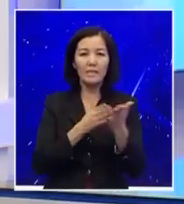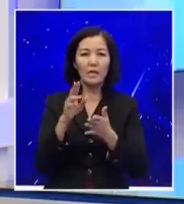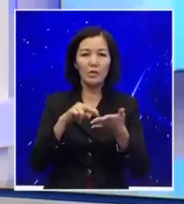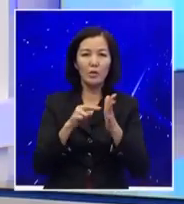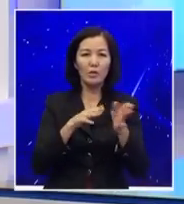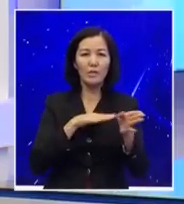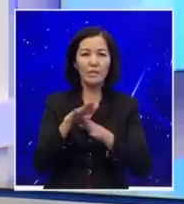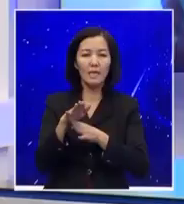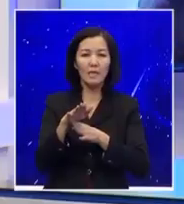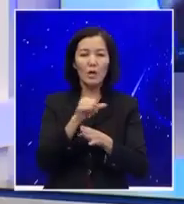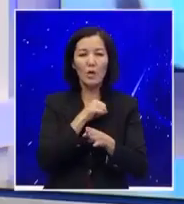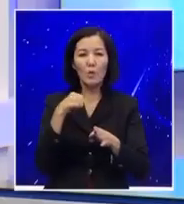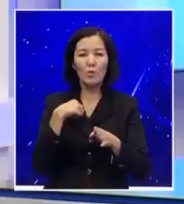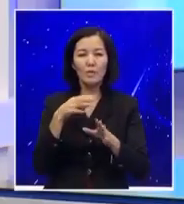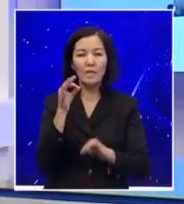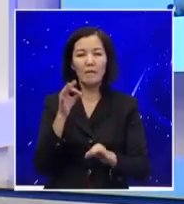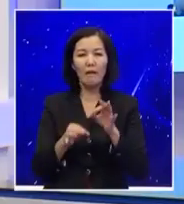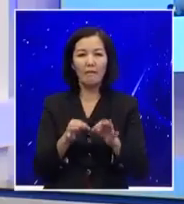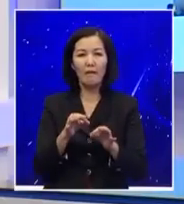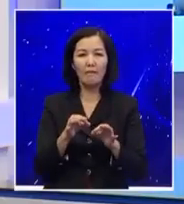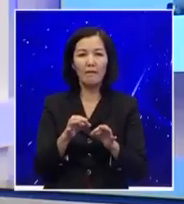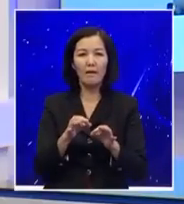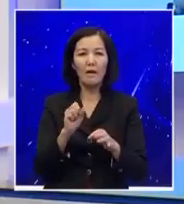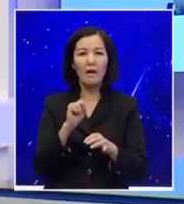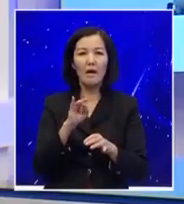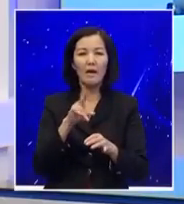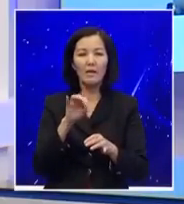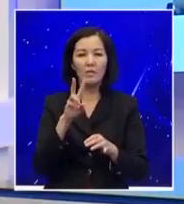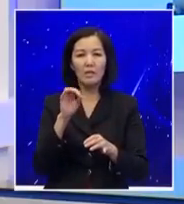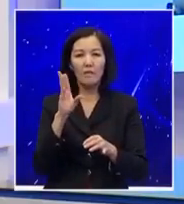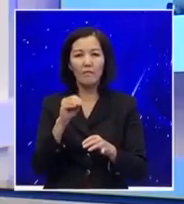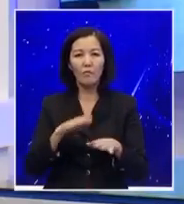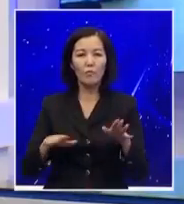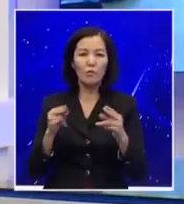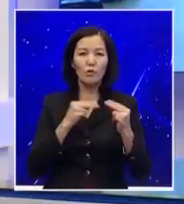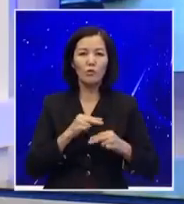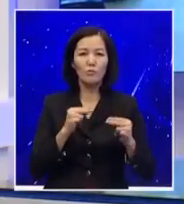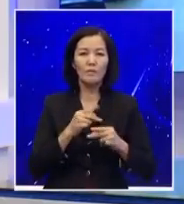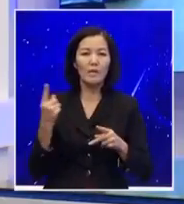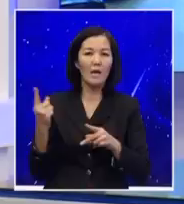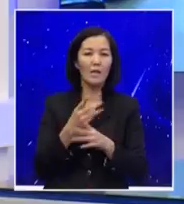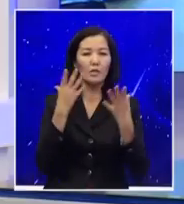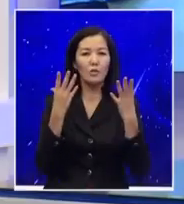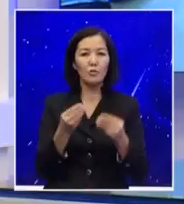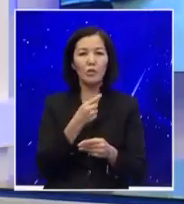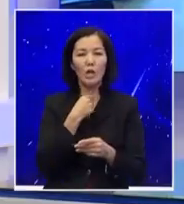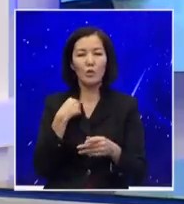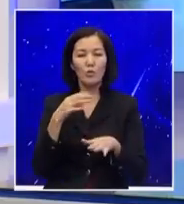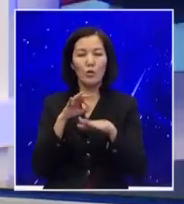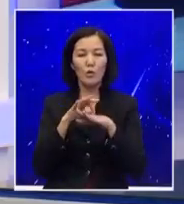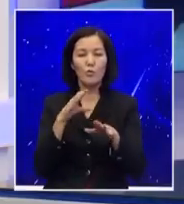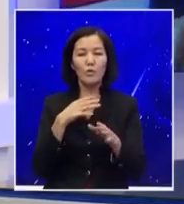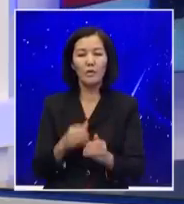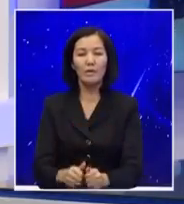іске асырылуын тікелей тыңда талдайды. Бағалайды, Айгүл Салавионованың өңірдегі жұмыс сапарының алғашқы күні Талдықорғанда